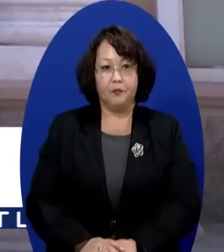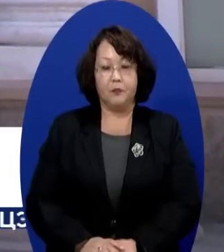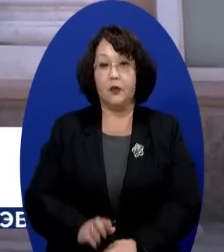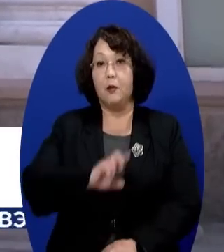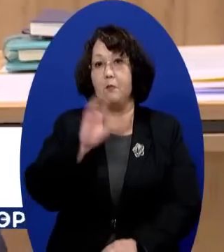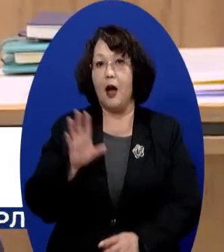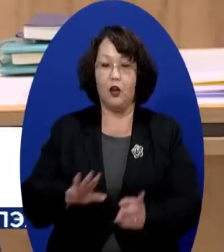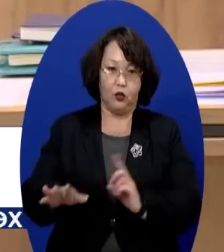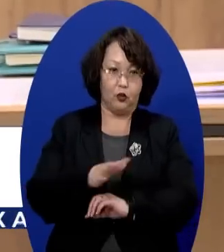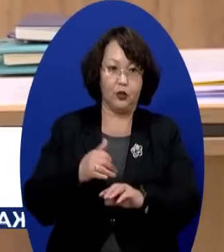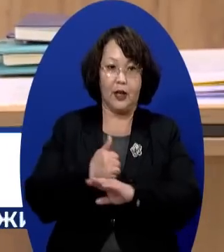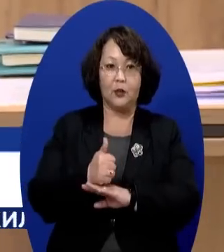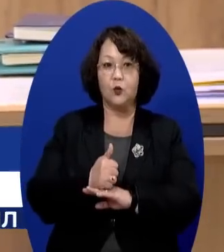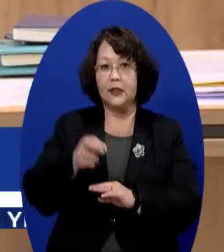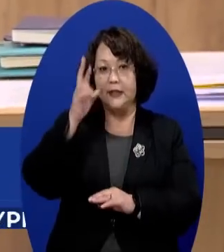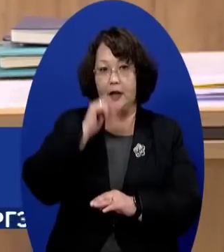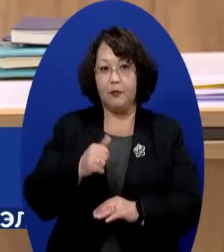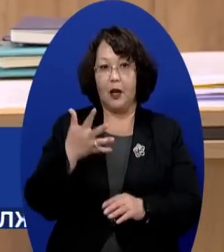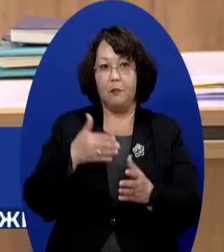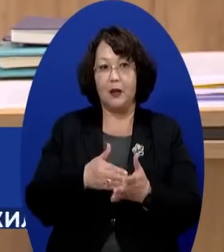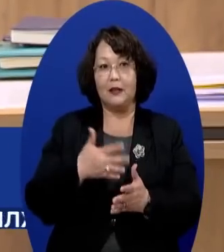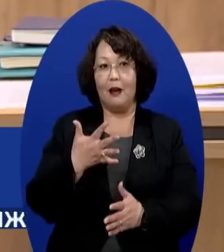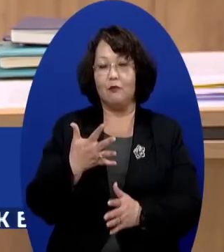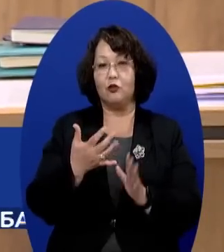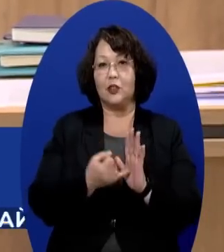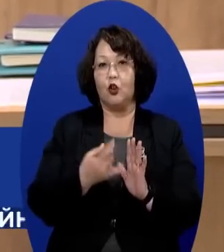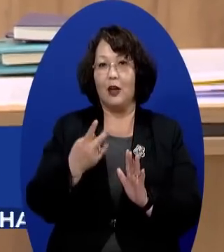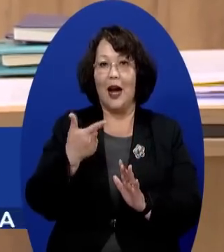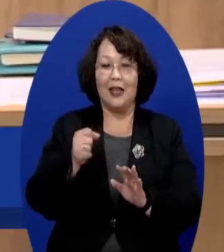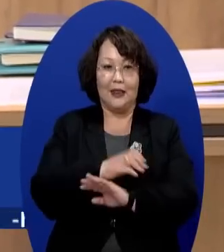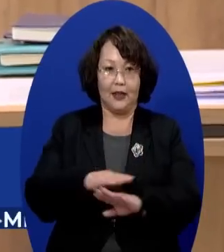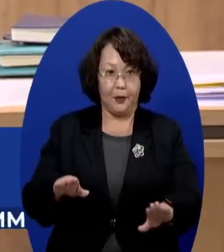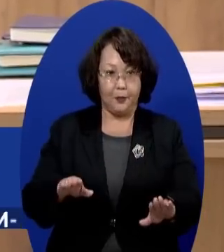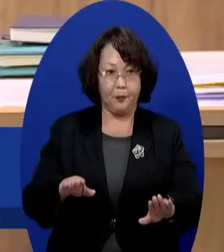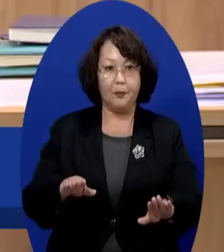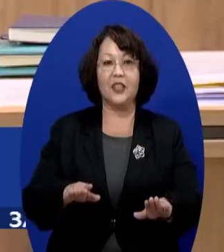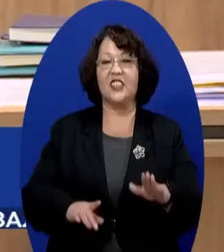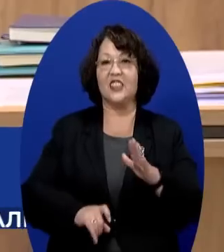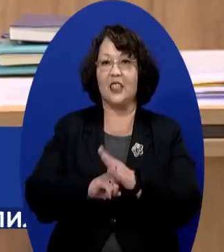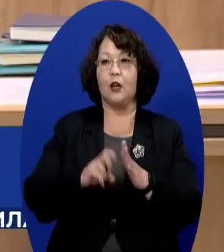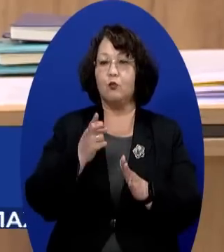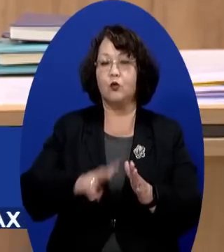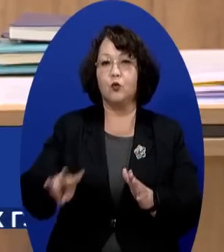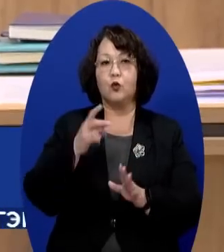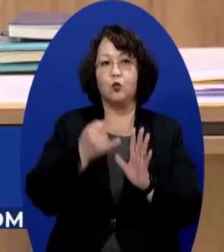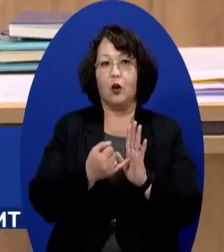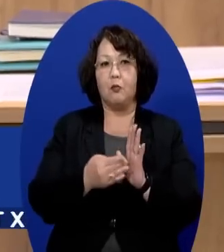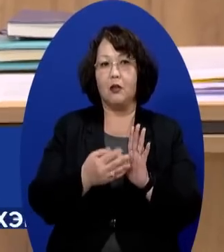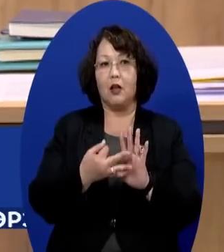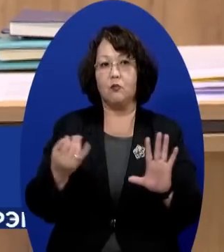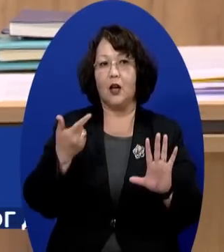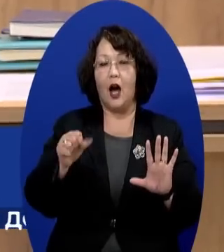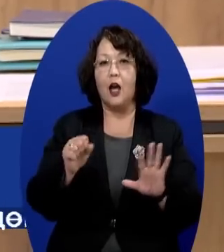Байгалийн ажил журамын амнаас 5562 гаагаар хамгаалтын бүсийг тэлж хязгаарлалтын бүсдэр бол 6800 орчим га газар бол үлдсэн.